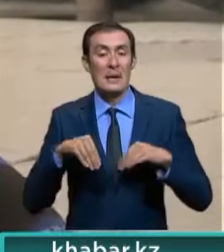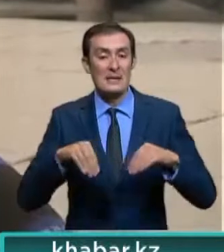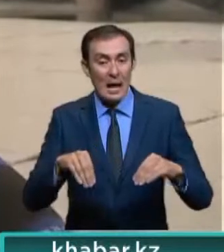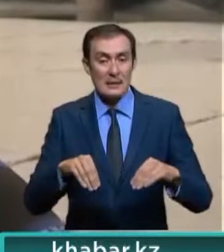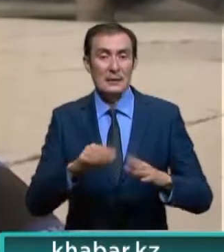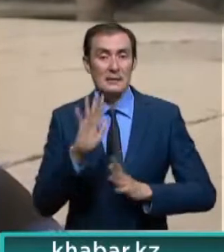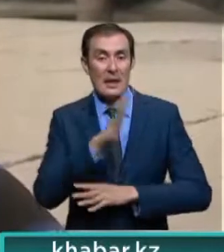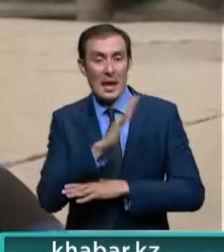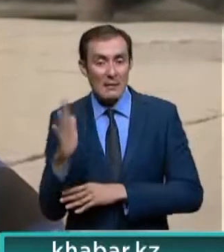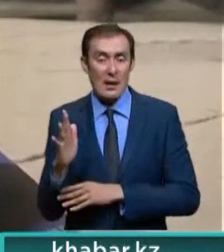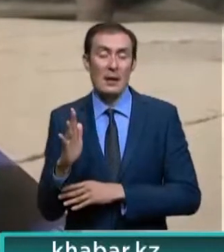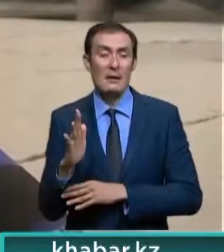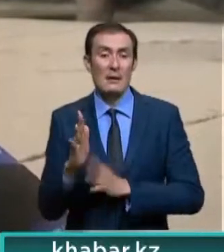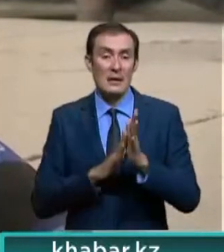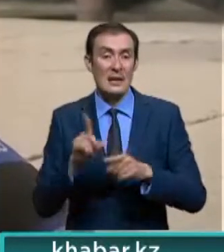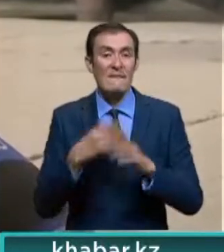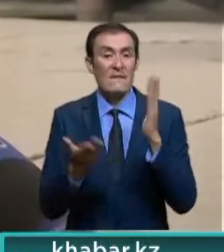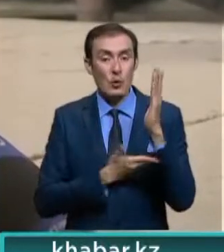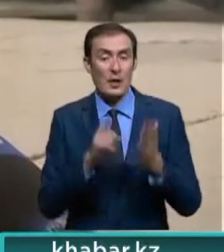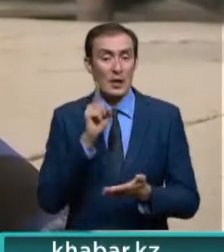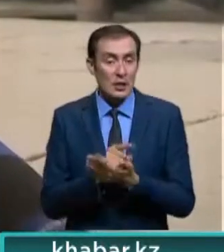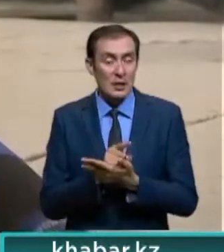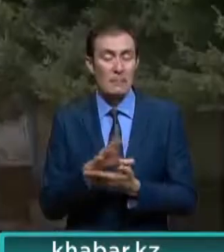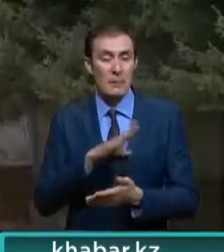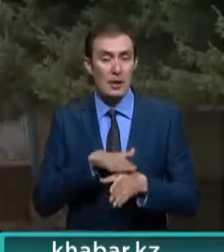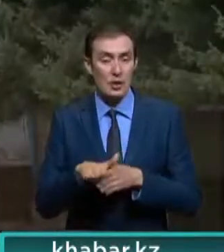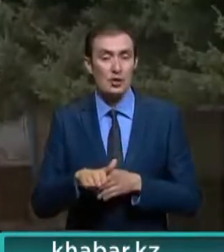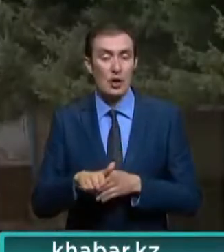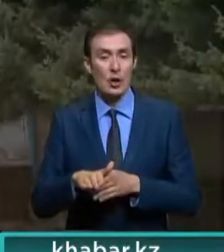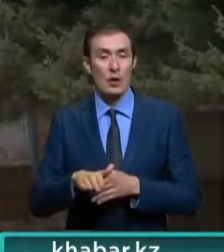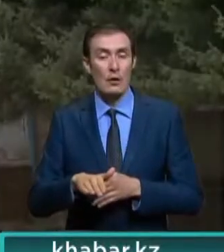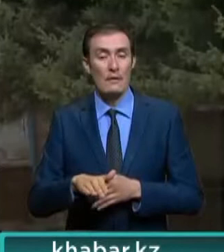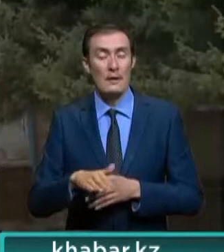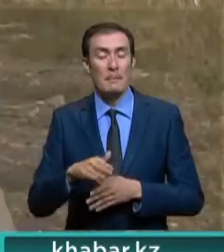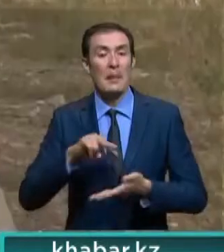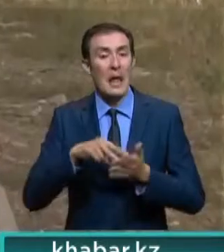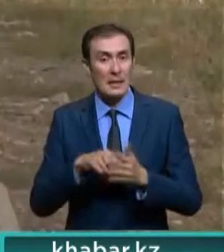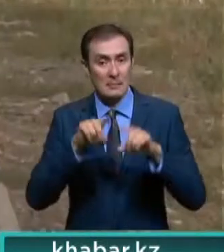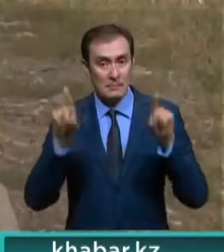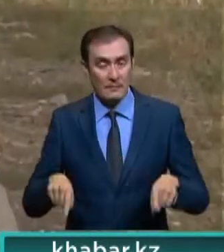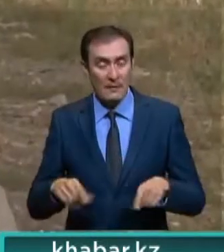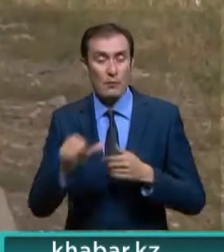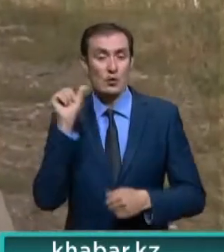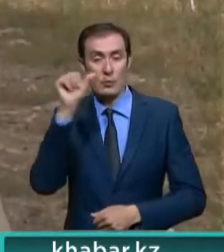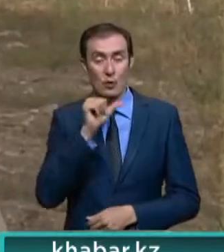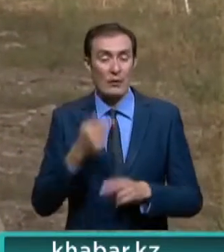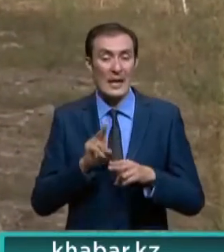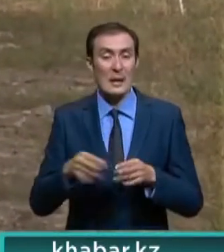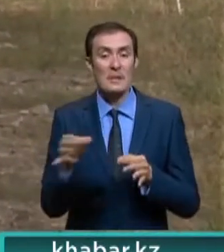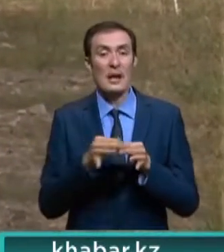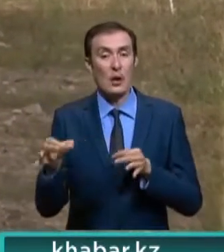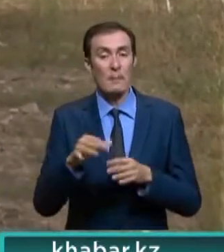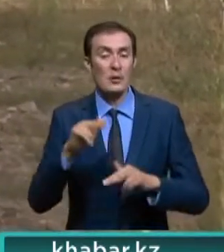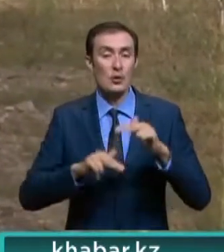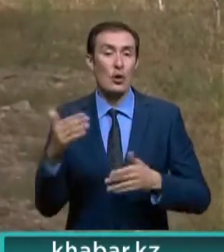посадки либо вырубка деревьев должны происходить четко с дендрологическим планом. В прошлом году в этом микрорайоне